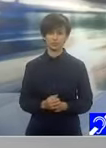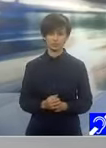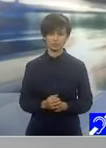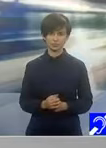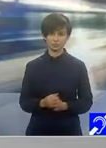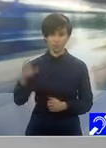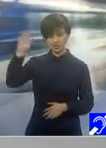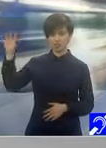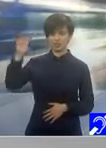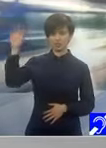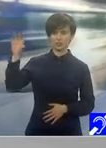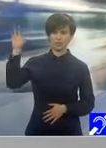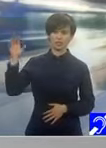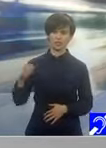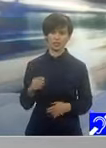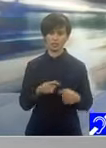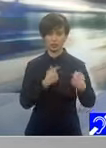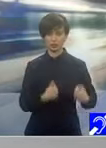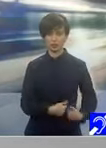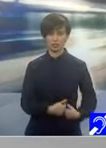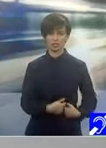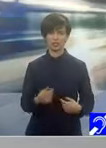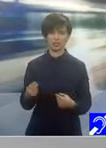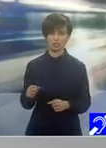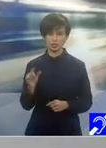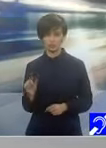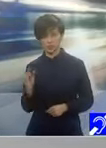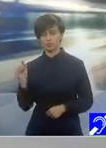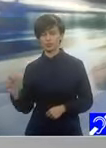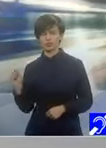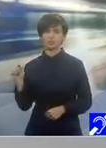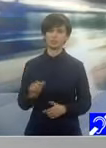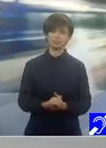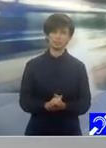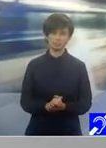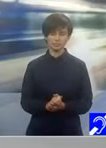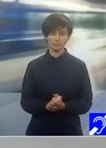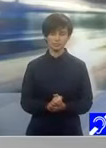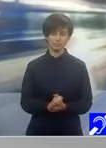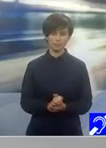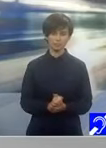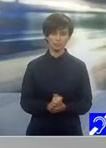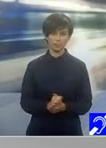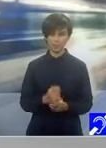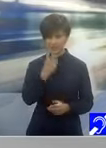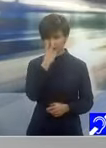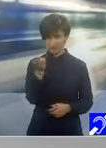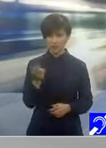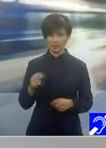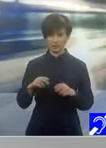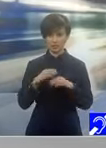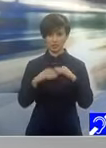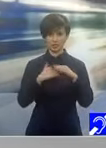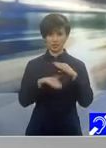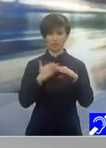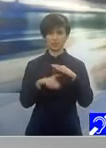din Transilvania, care au donat puțin câte puțin și am reușit să adunăm această sumă. Am văzut mesajele pe care le-ați primit și